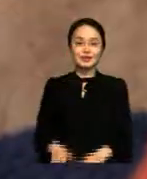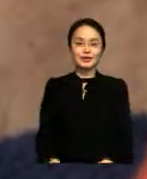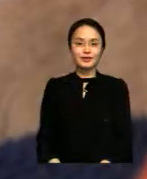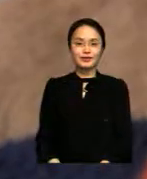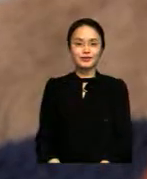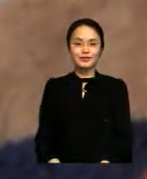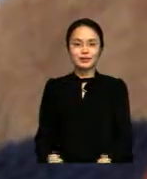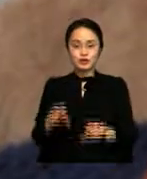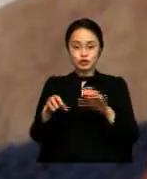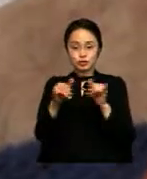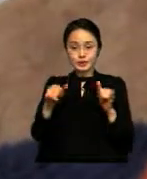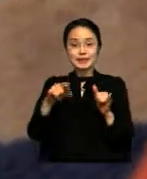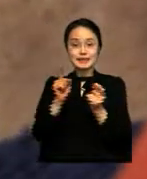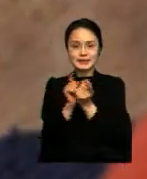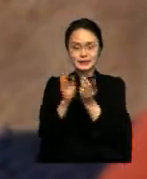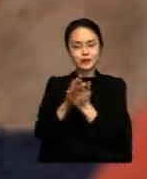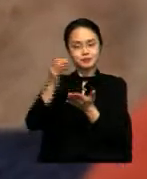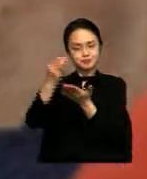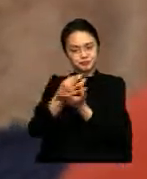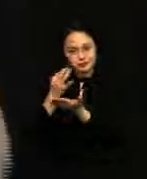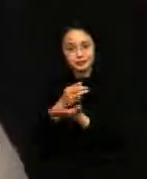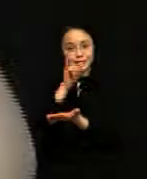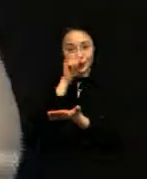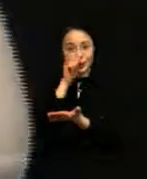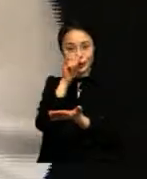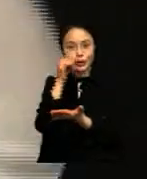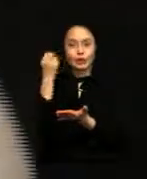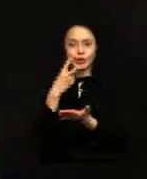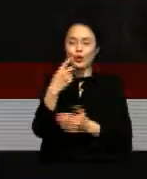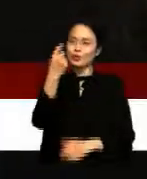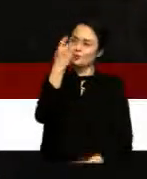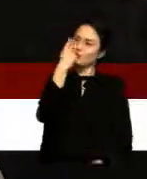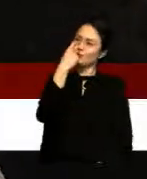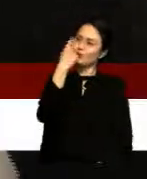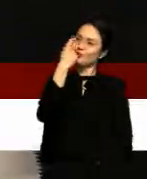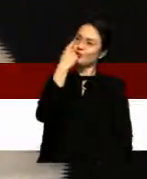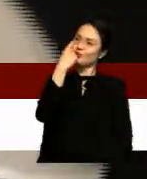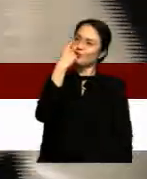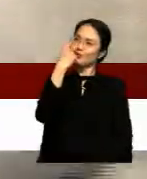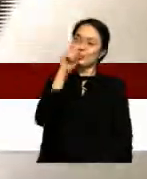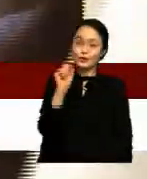아니라 마을 사랑방 역할도 수행하는 겁니다.